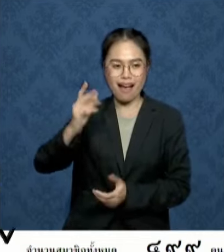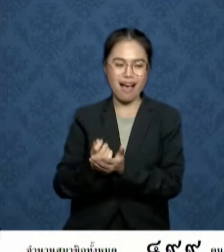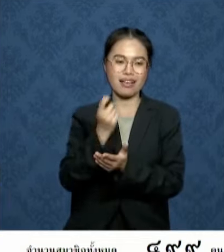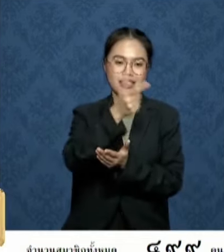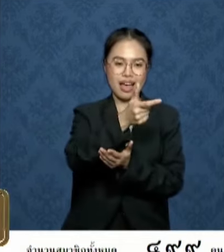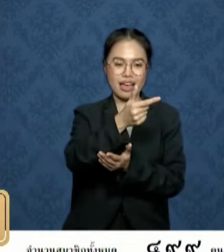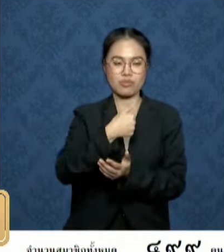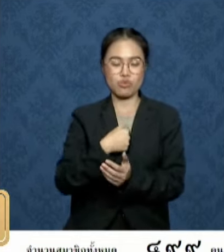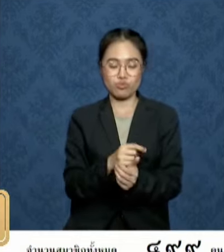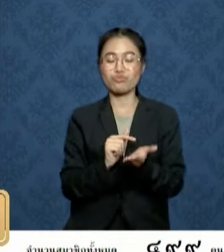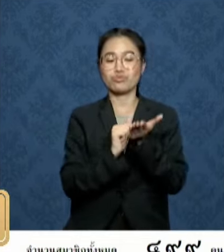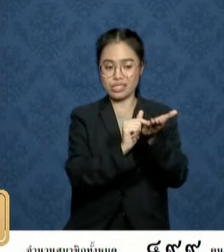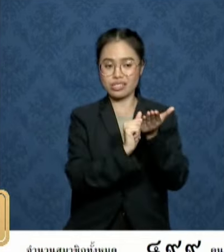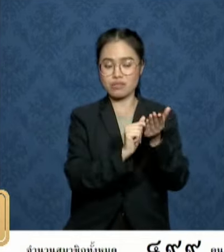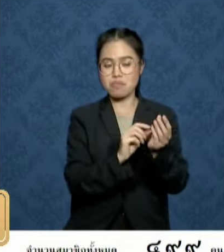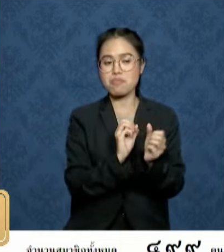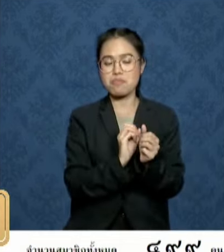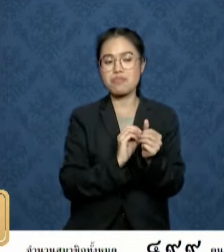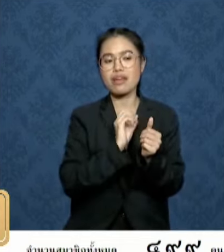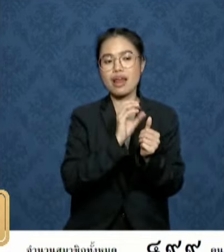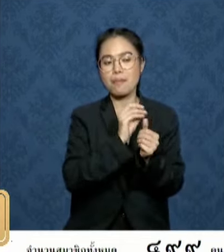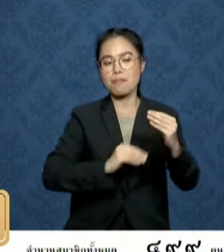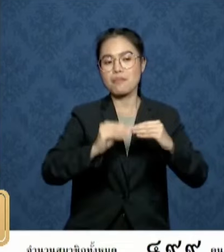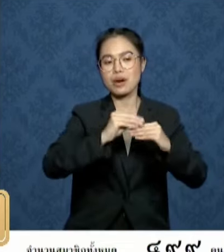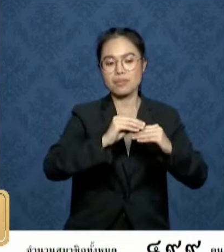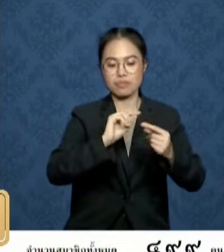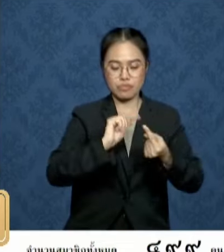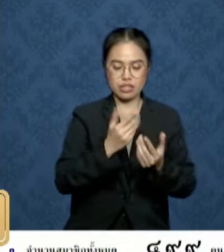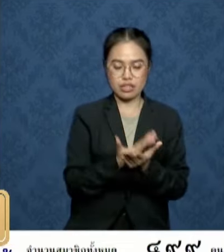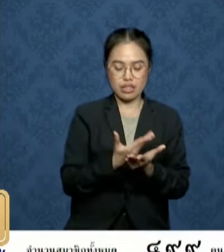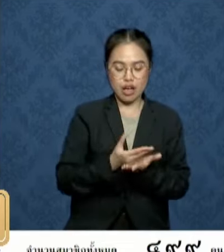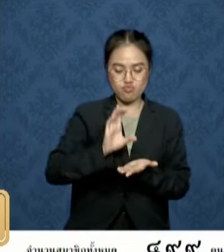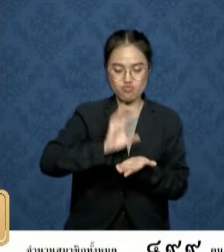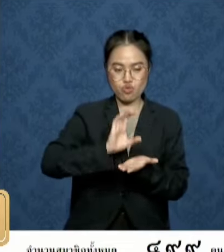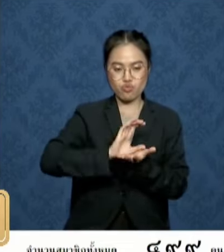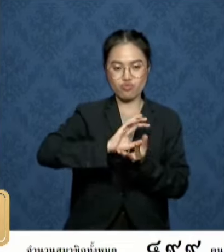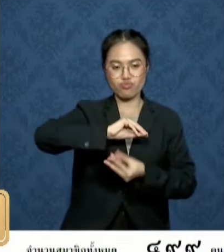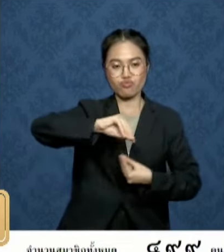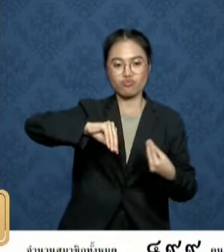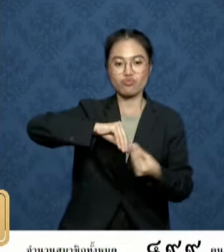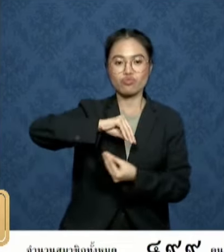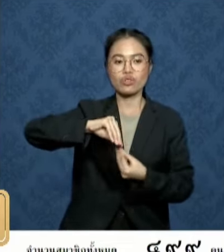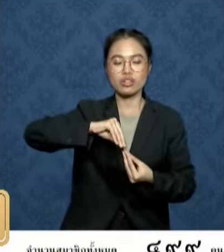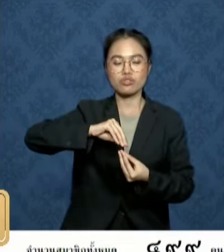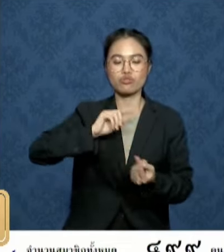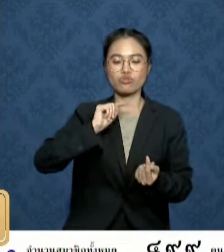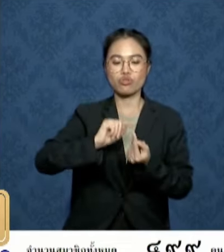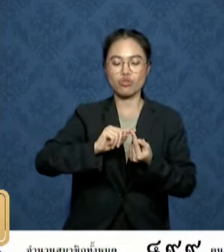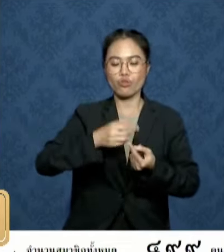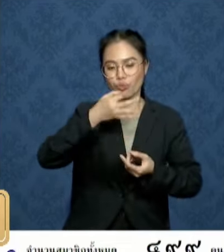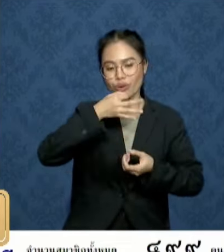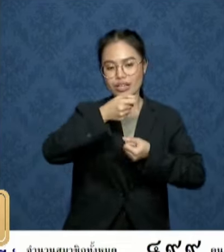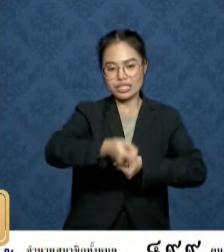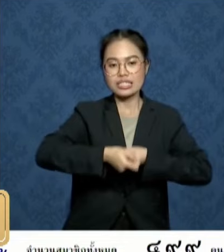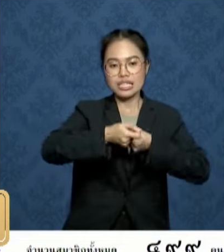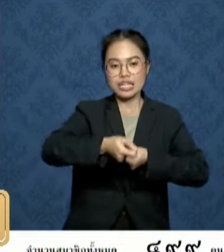ข้ดเสนอนะเพ่มเติมออนึก็คอว่า เรายมกองทุหมนเวียนครับเป็กทหมนเวียนเพื่อเก recreational อีก